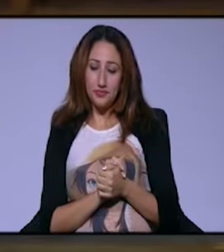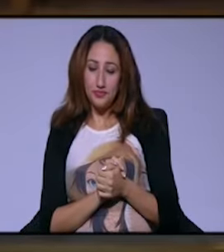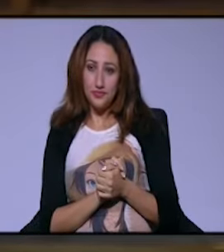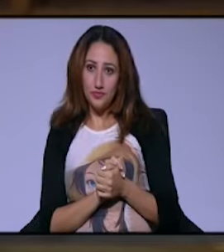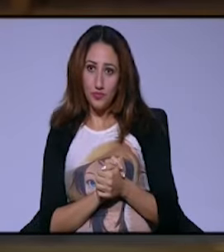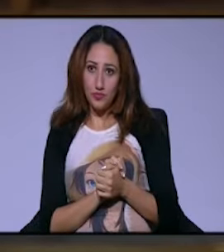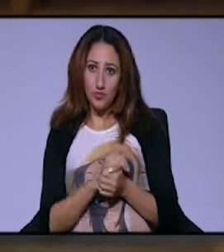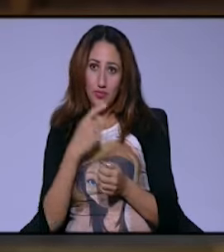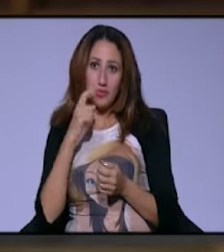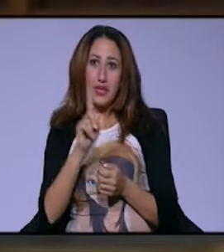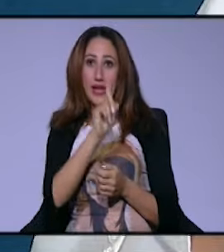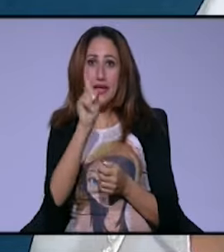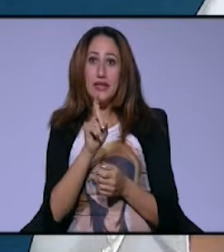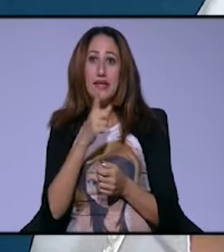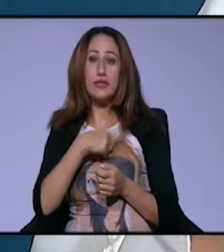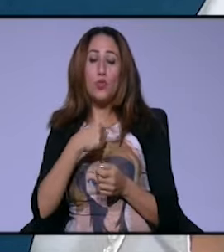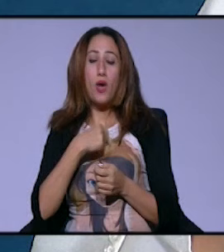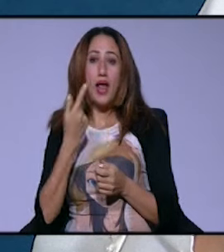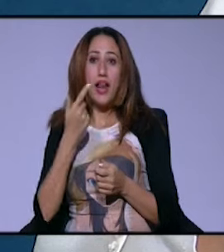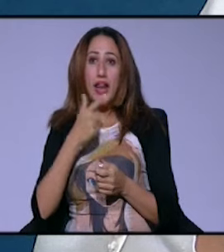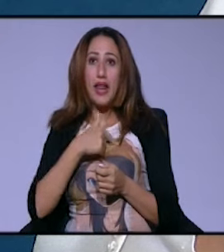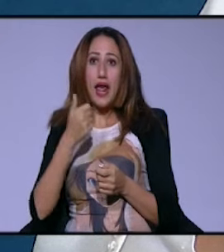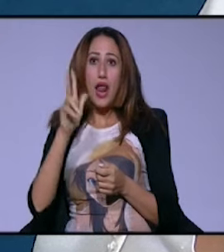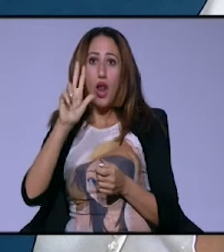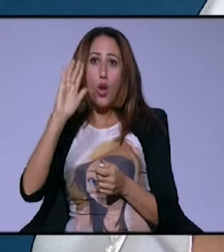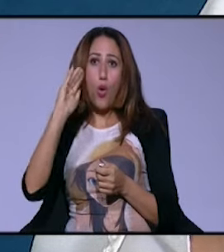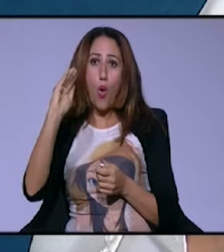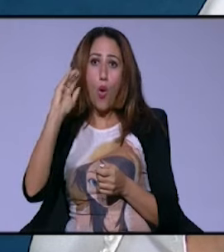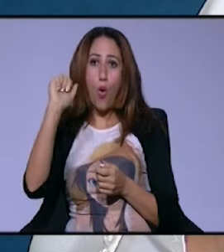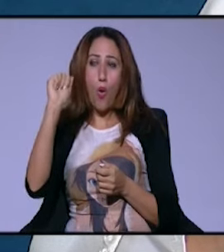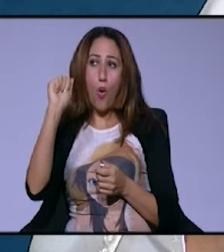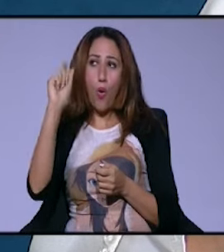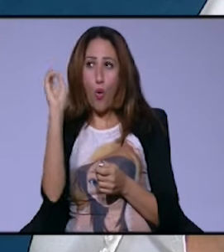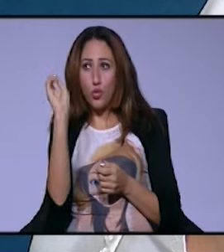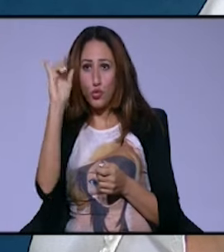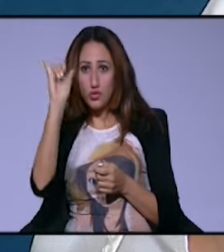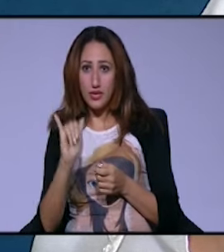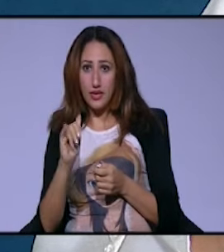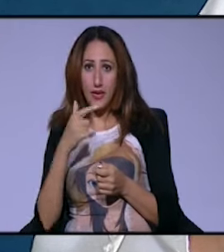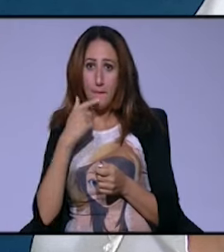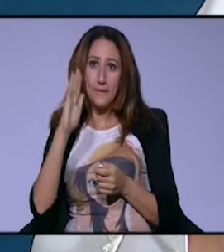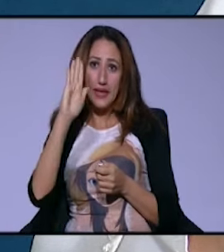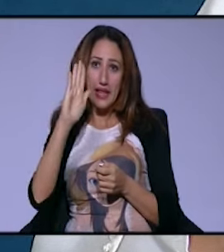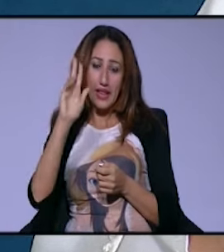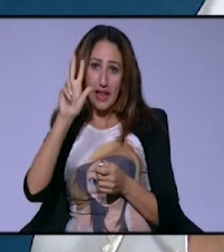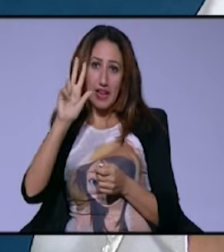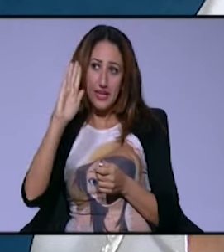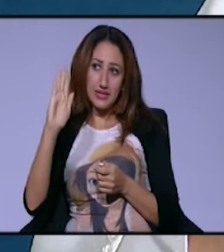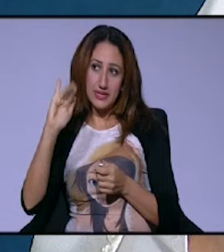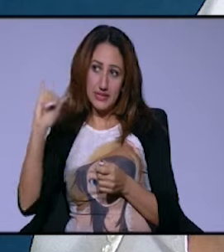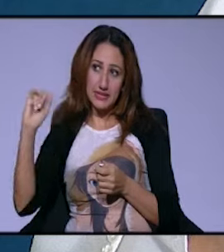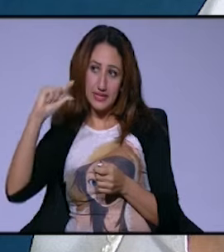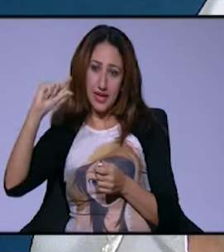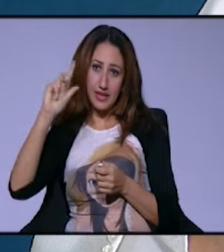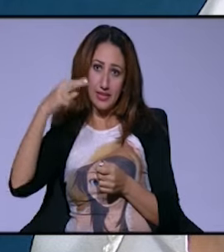اسم الحصري ده جا منين؟ اسم الحصري من أبوه اللي احنا قلنا عليه اسمه السيد علي خليل. وكان